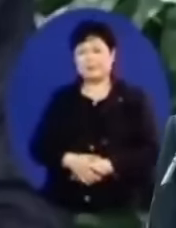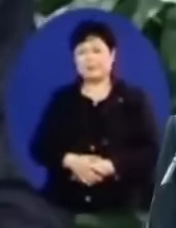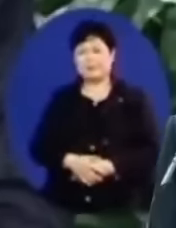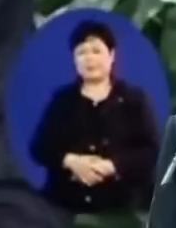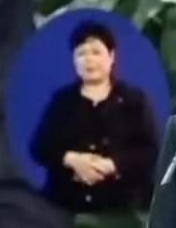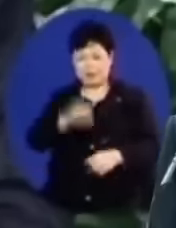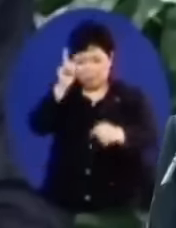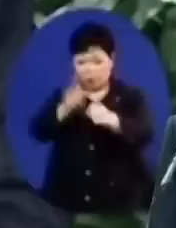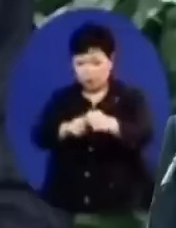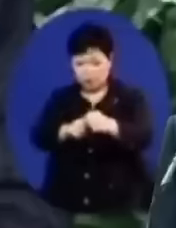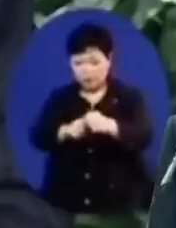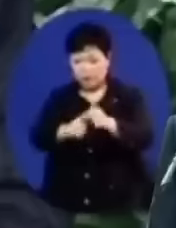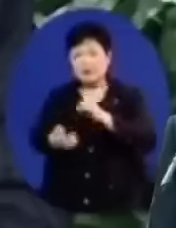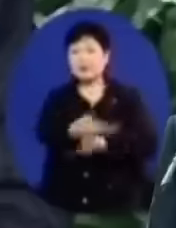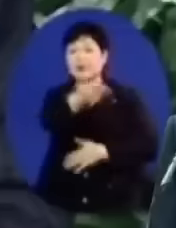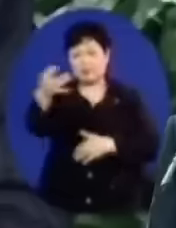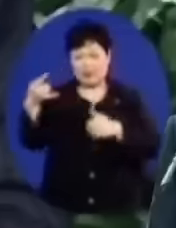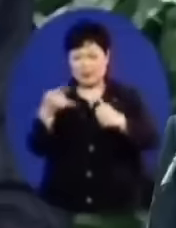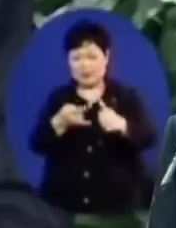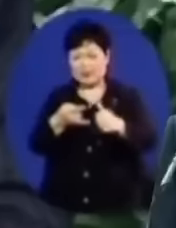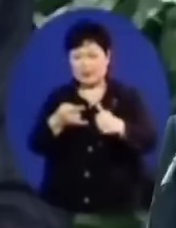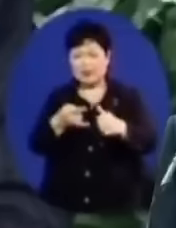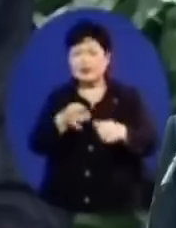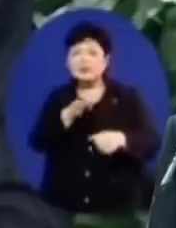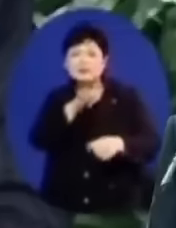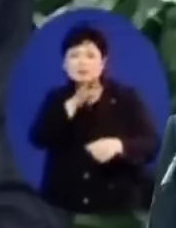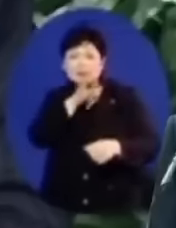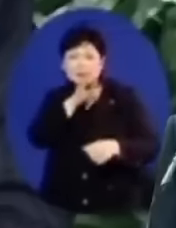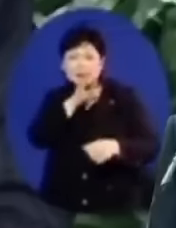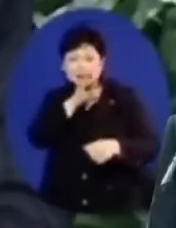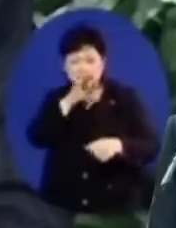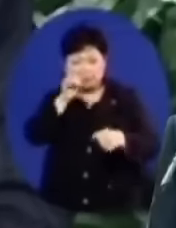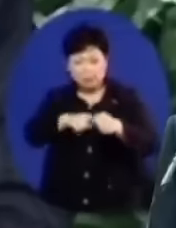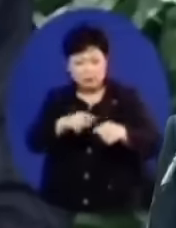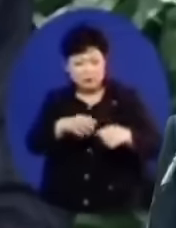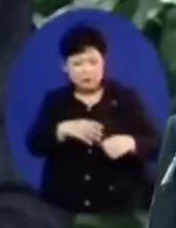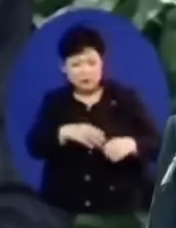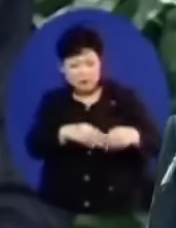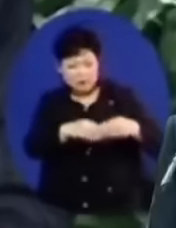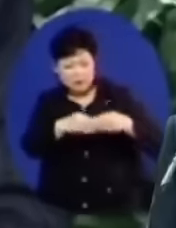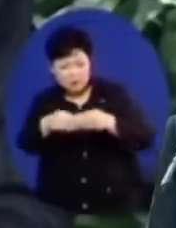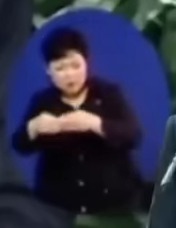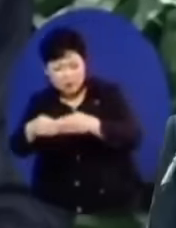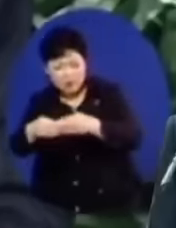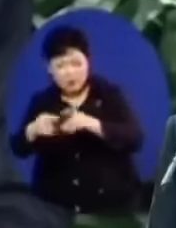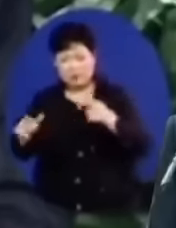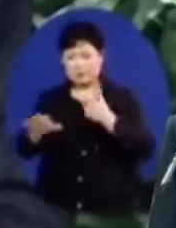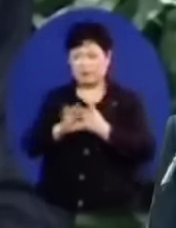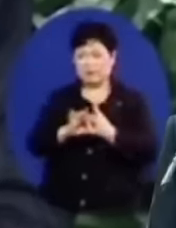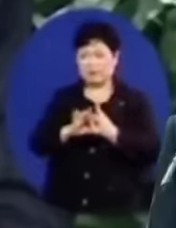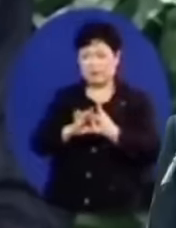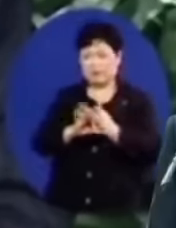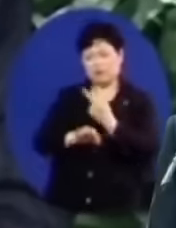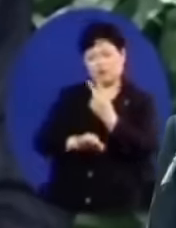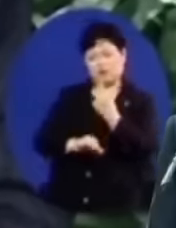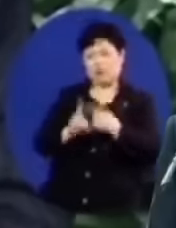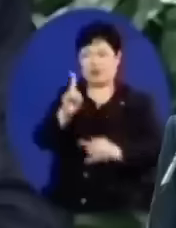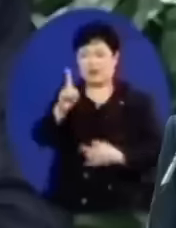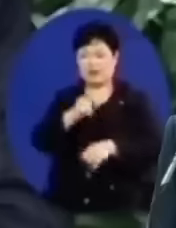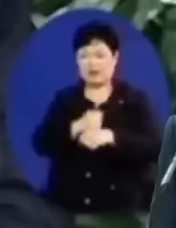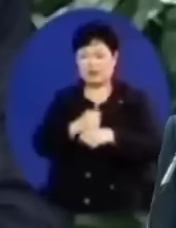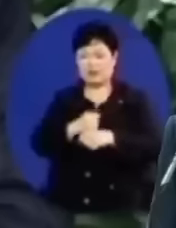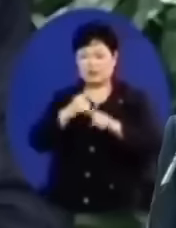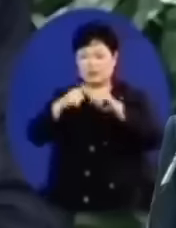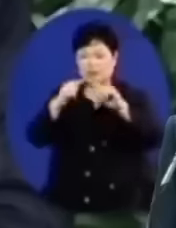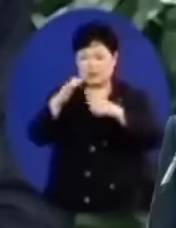그 목적을 여러분에게 끌고든지 여러분이 그리 끌려가든지 둘 중에 하나입니다. 그러므로 성경에는